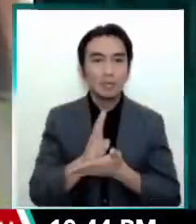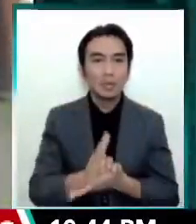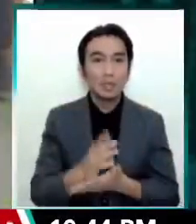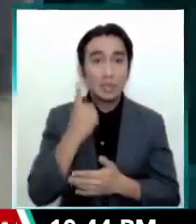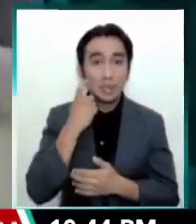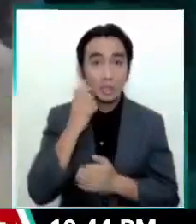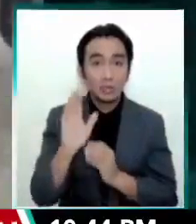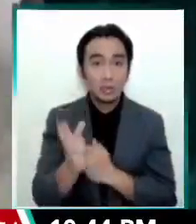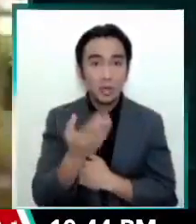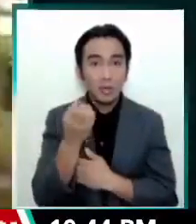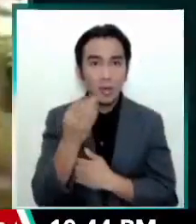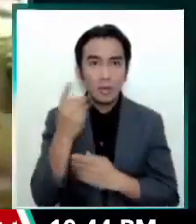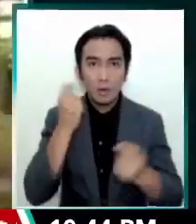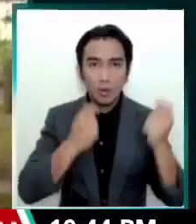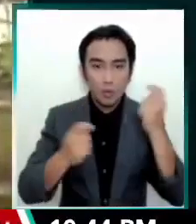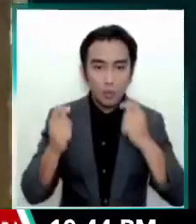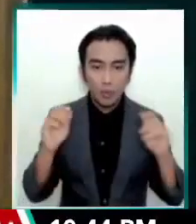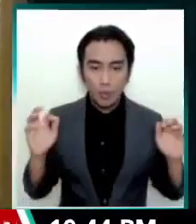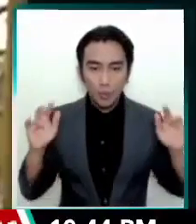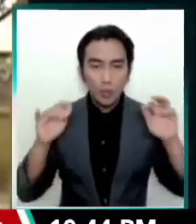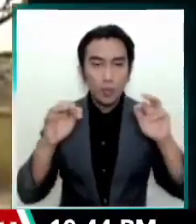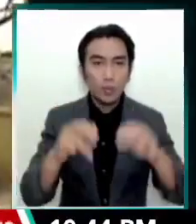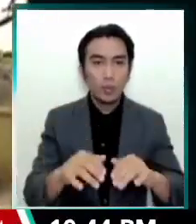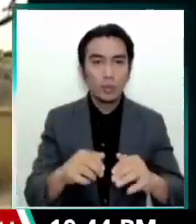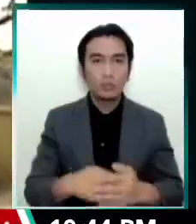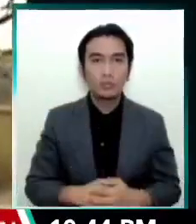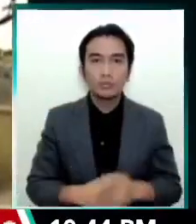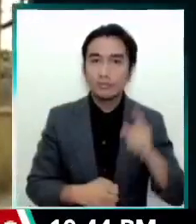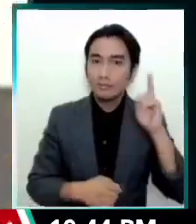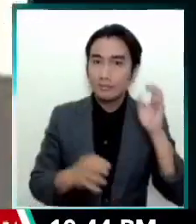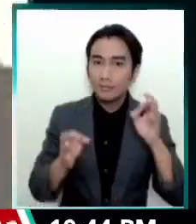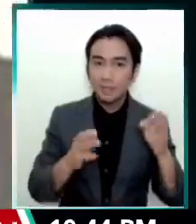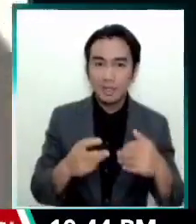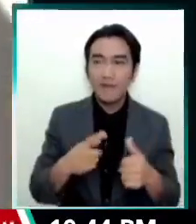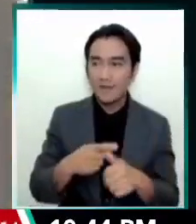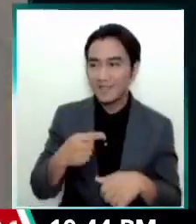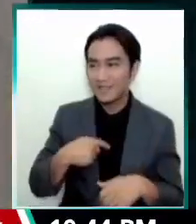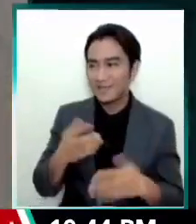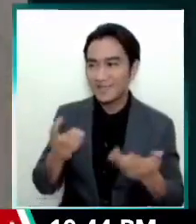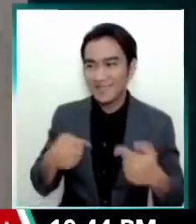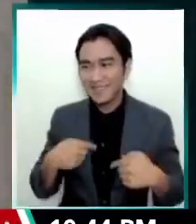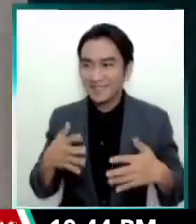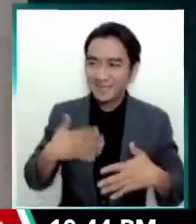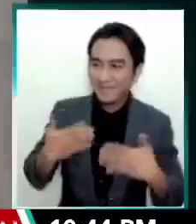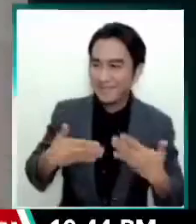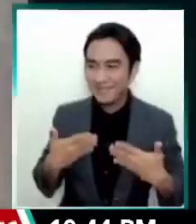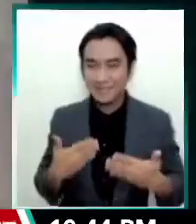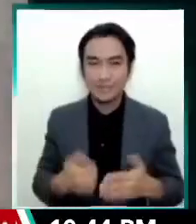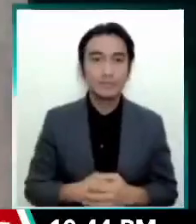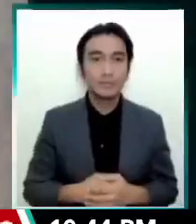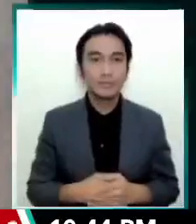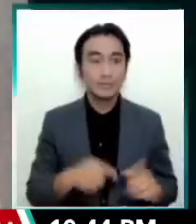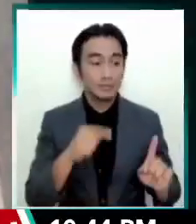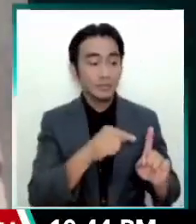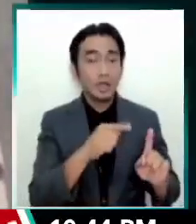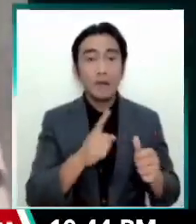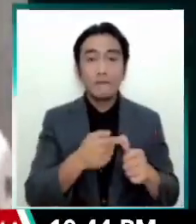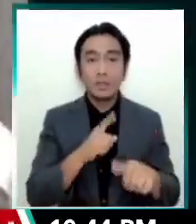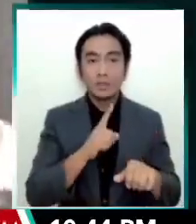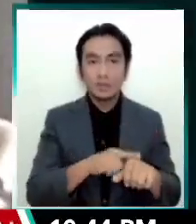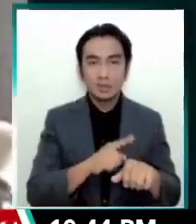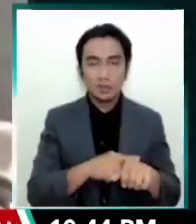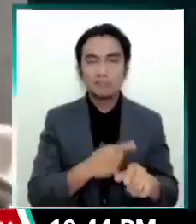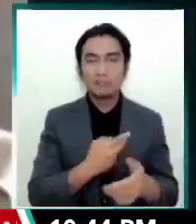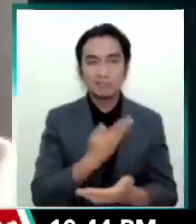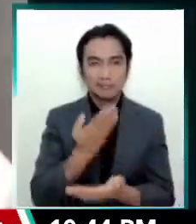sa Katiklan Jetty Port. First time po kasi, parang masaya lang. Si Leticia naman, first time din na mag-Holy Week sa Boracay at